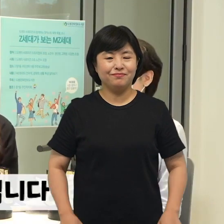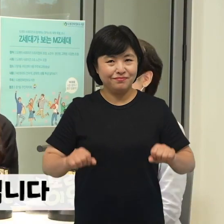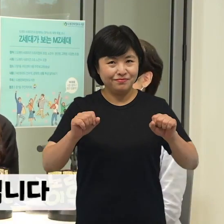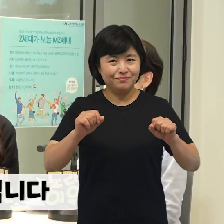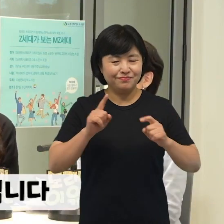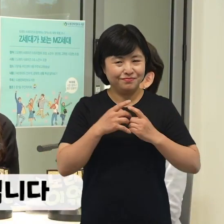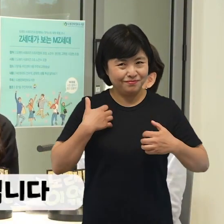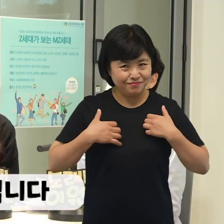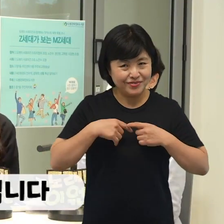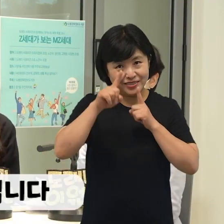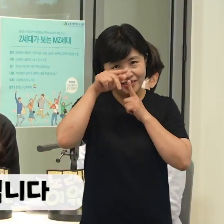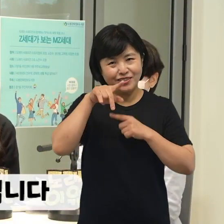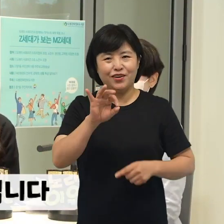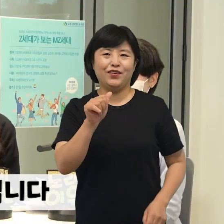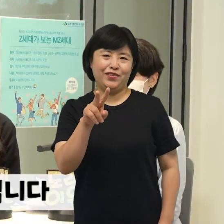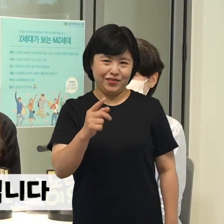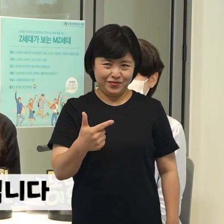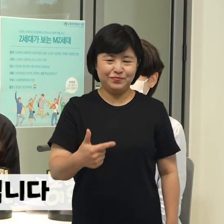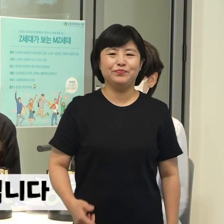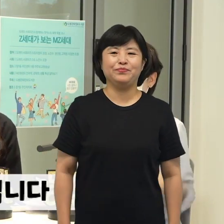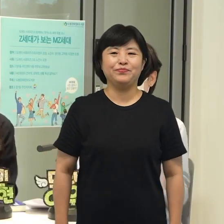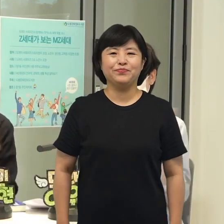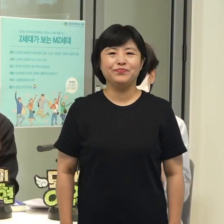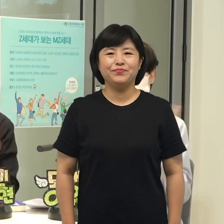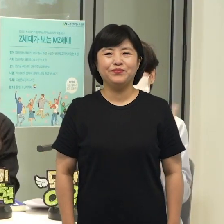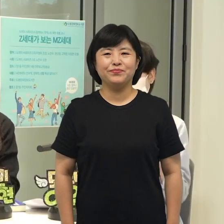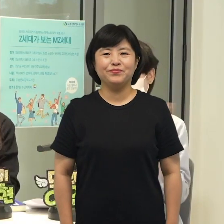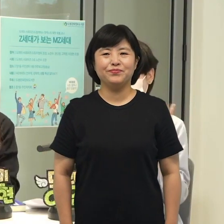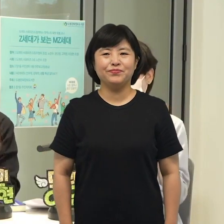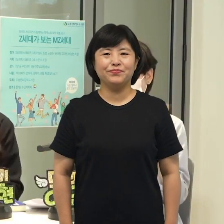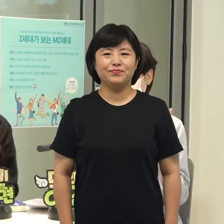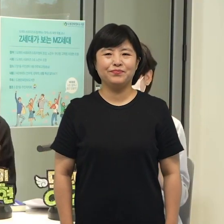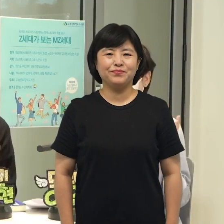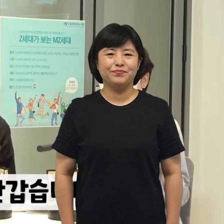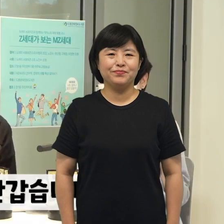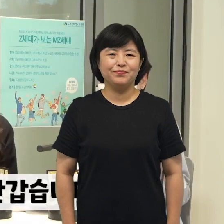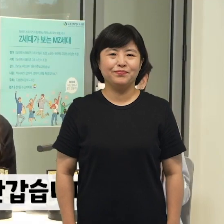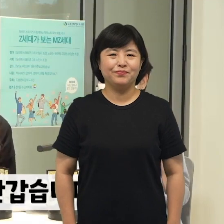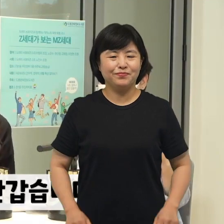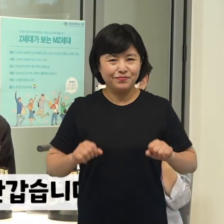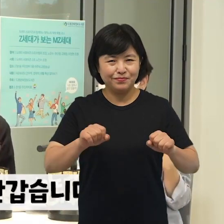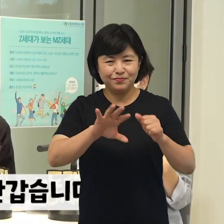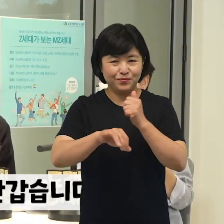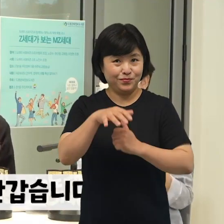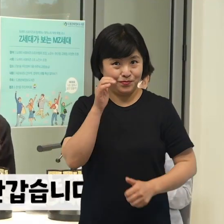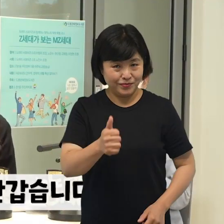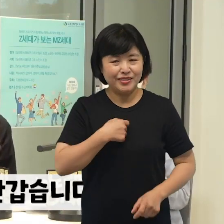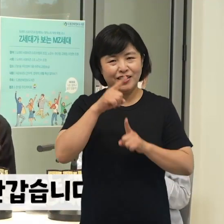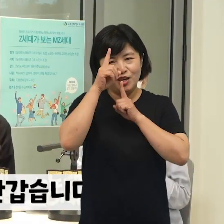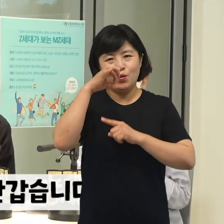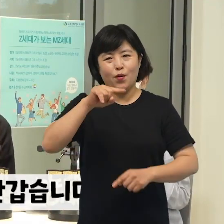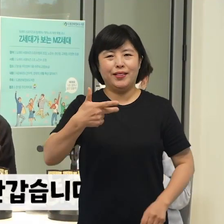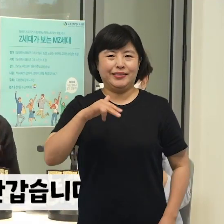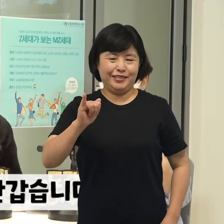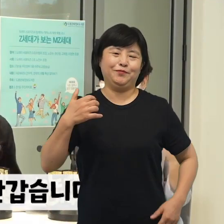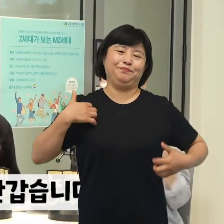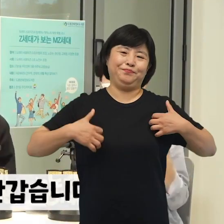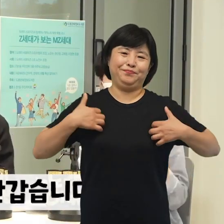네, 안녕하세요. 반갑습니다. 이정현입니다. 네, 안녕하세요. 조장을 맡고 있는